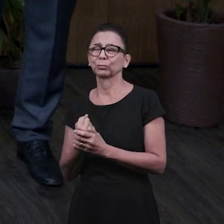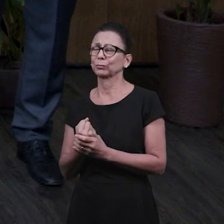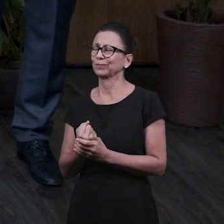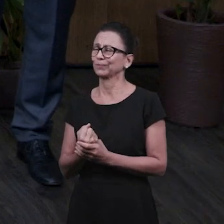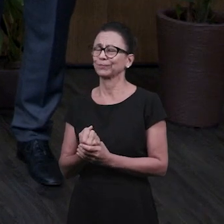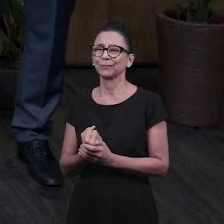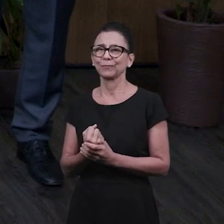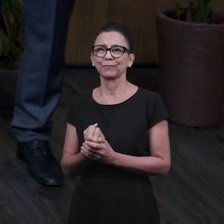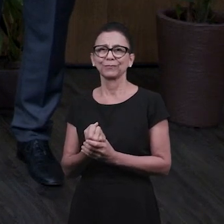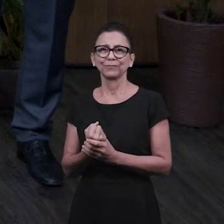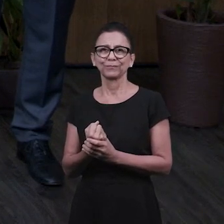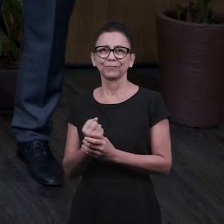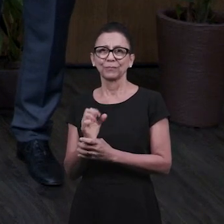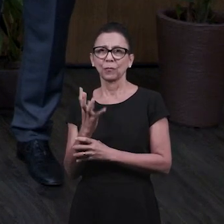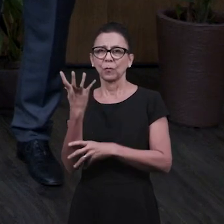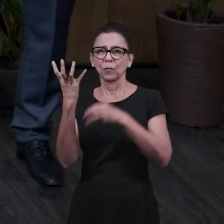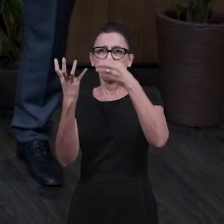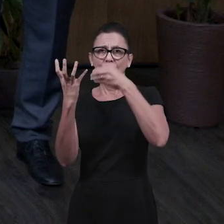de terrain